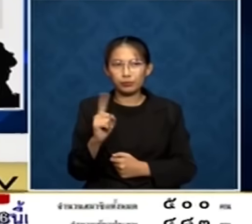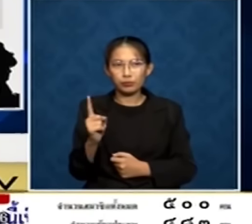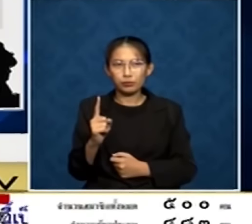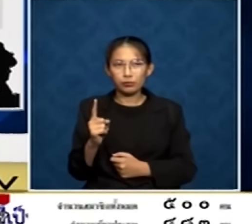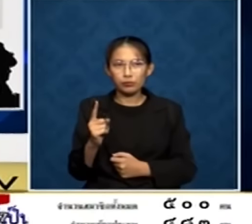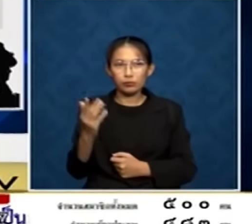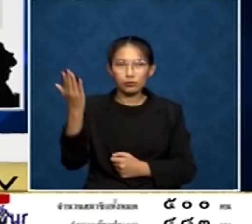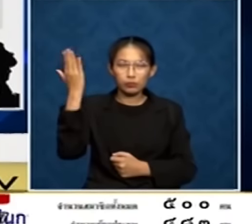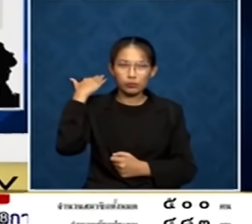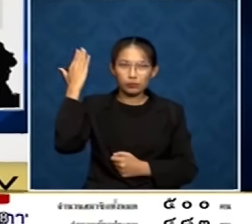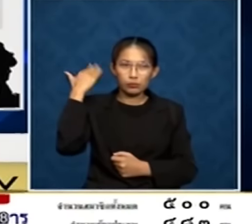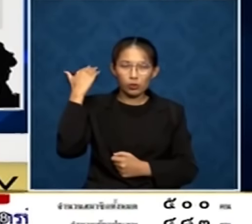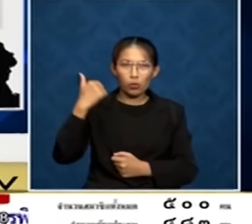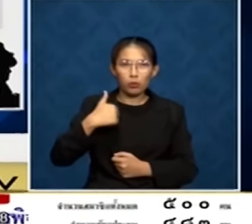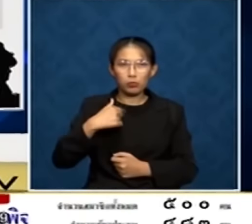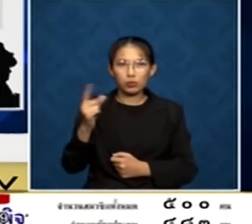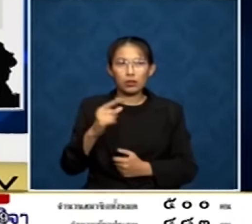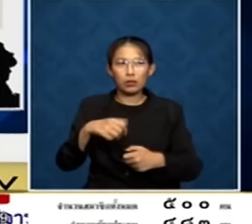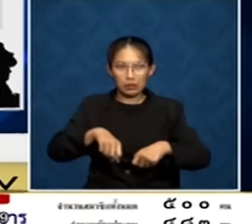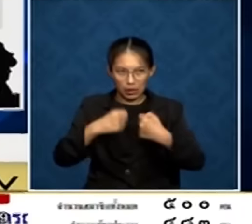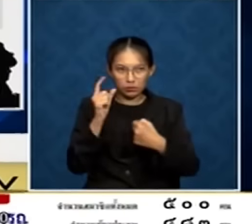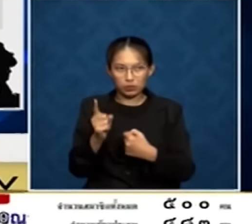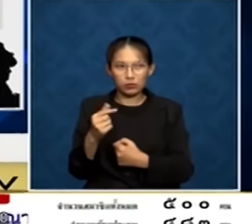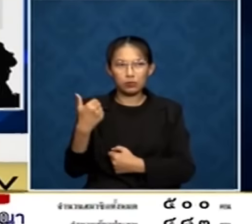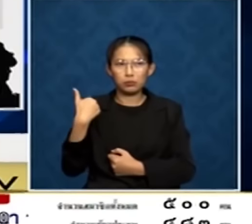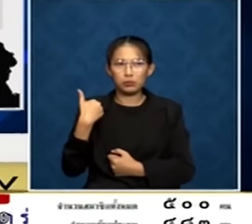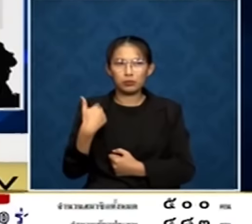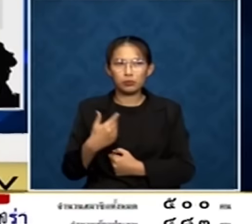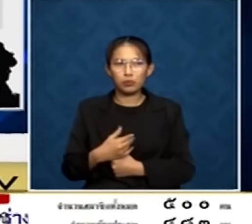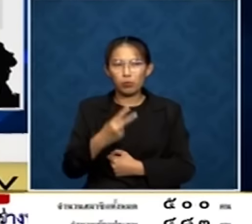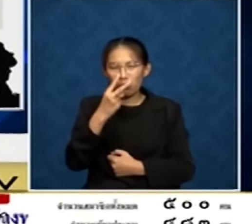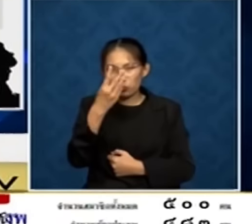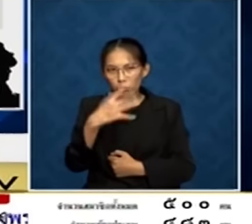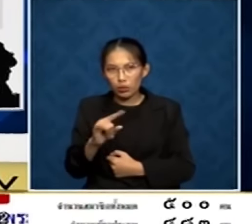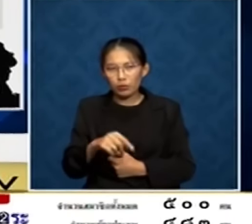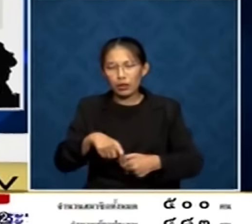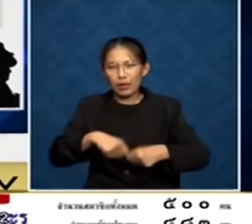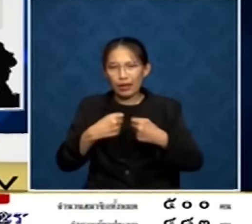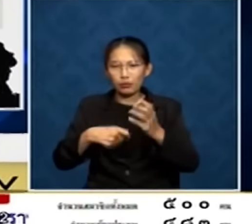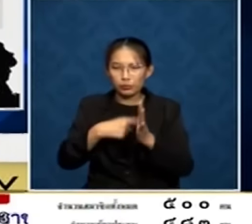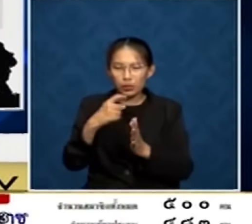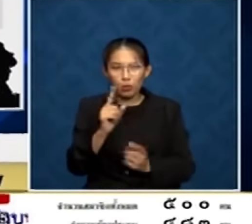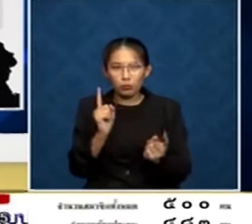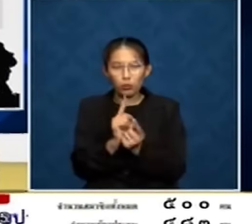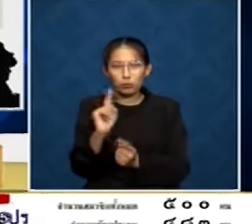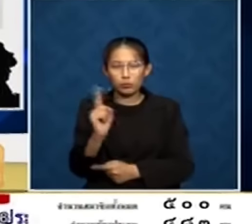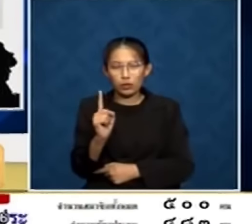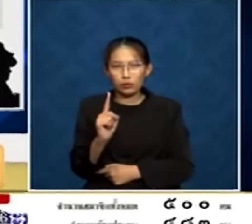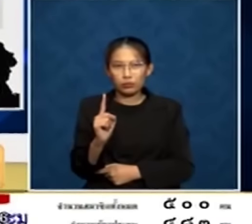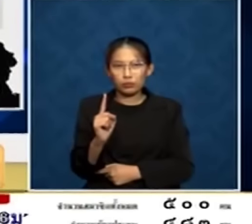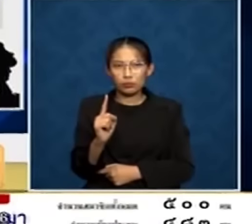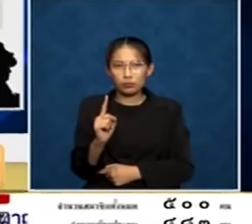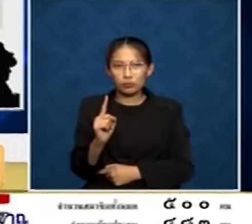ผ่านมาเนี่ยมันก็มีการหักกันแบบนี้อยู่ผมก็ไปดูอะไรหักด้วยเหตุด้วยผลไม่เหตุไม่หผล